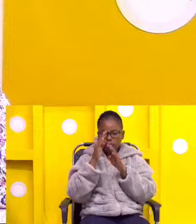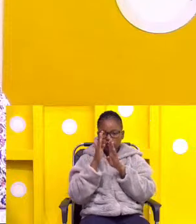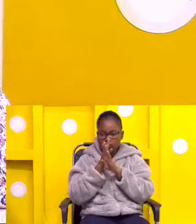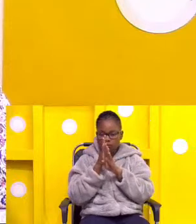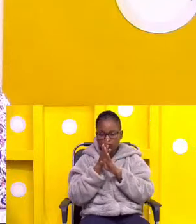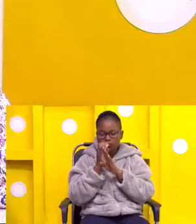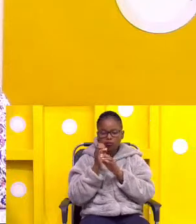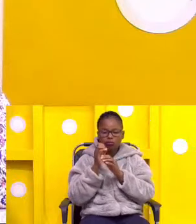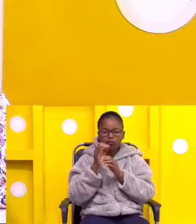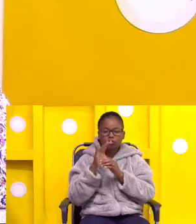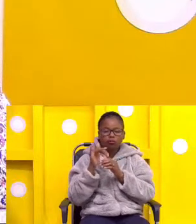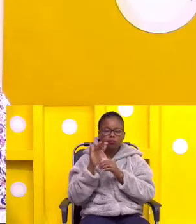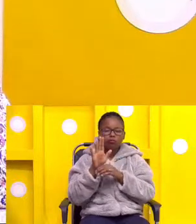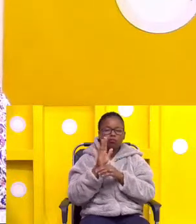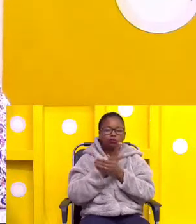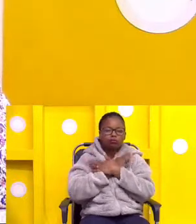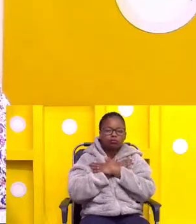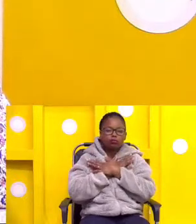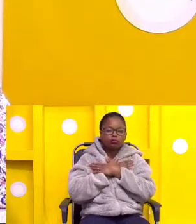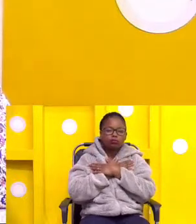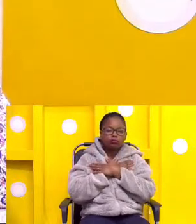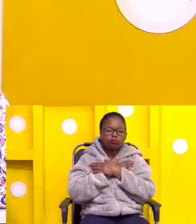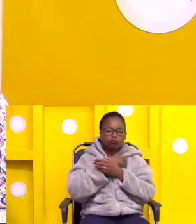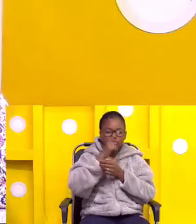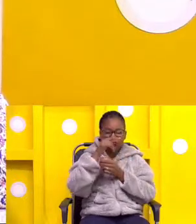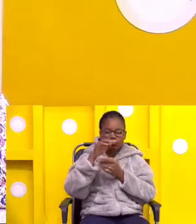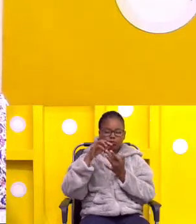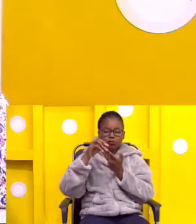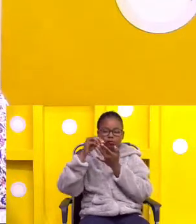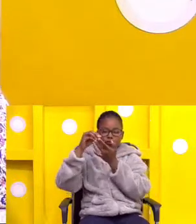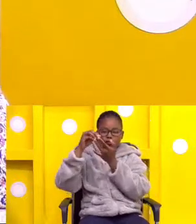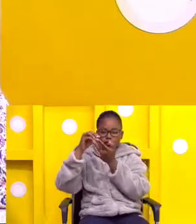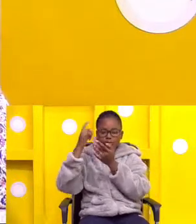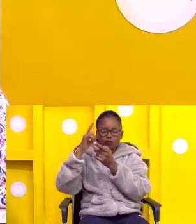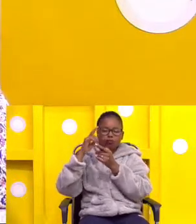rataku. Todo wewe wa mudu fulani.